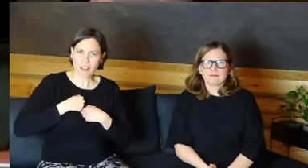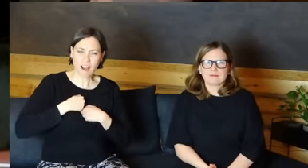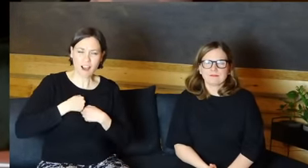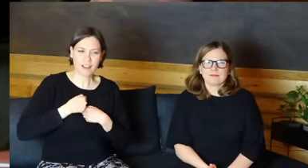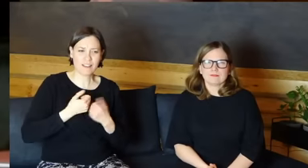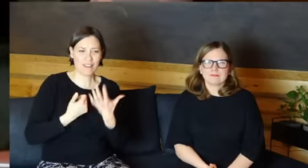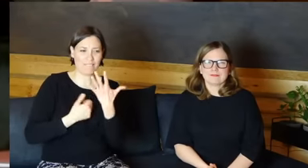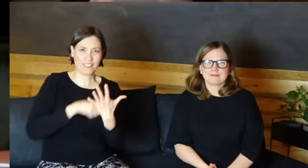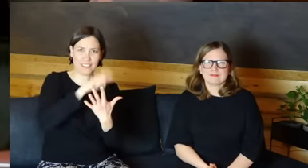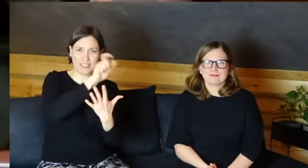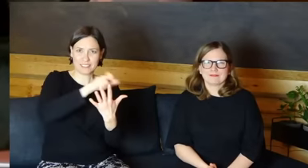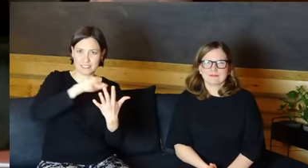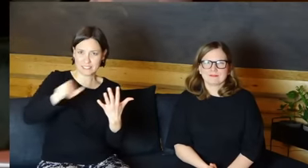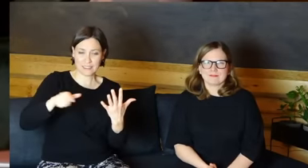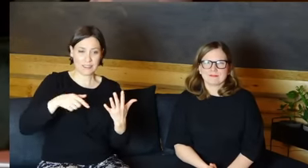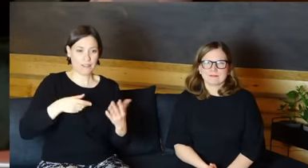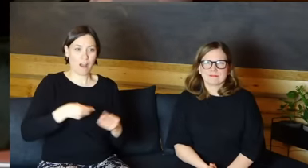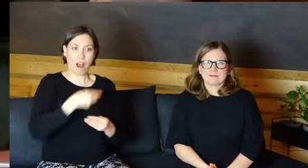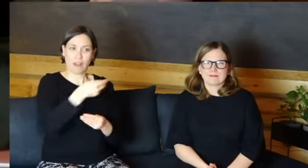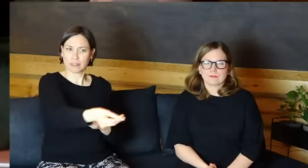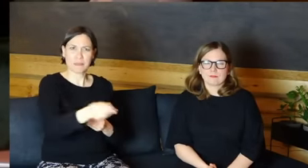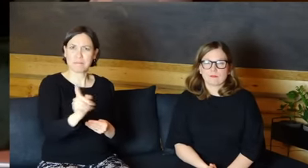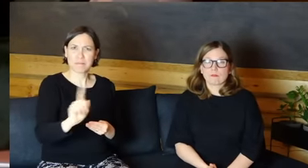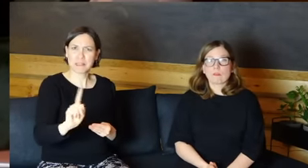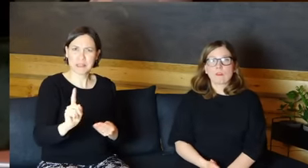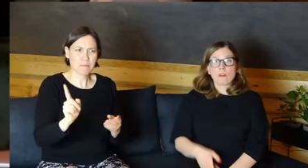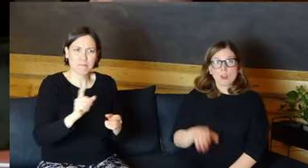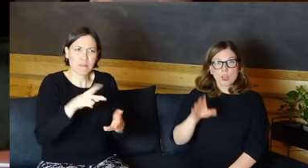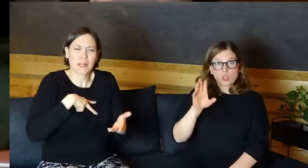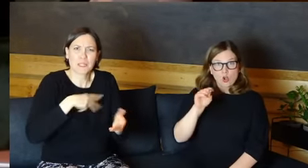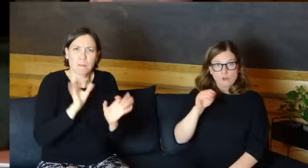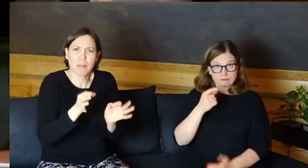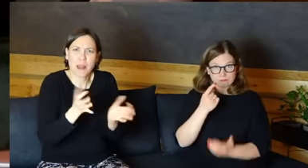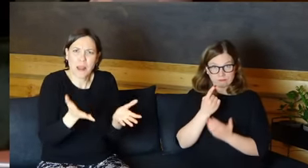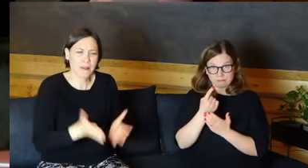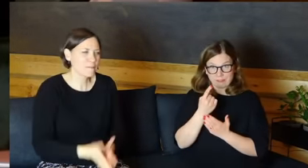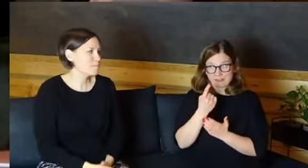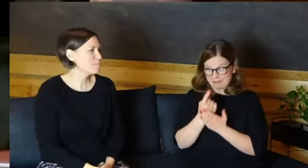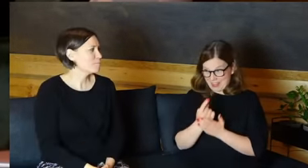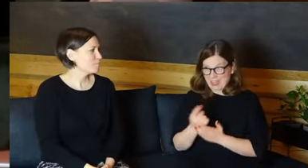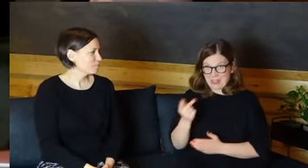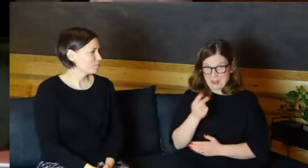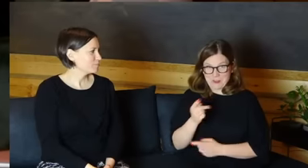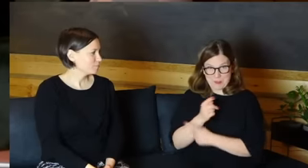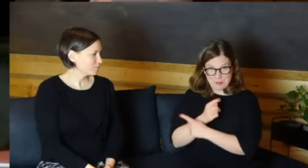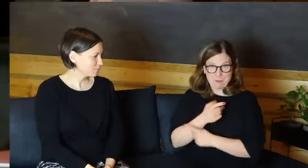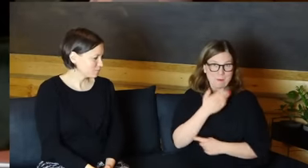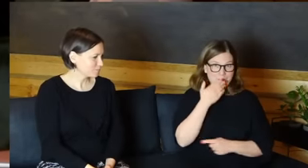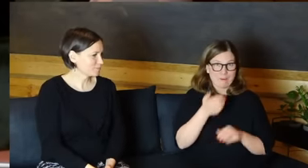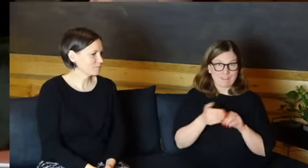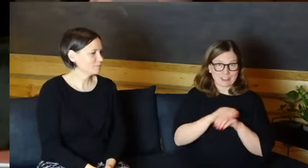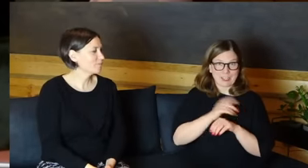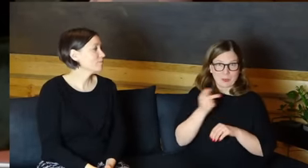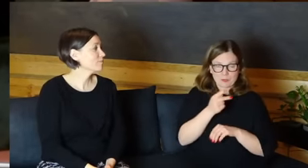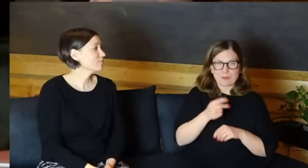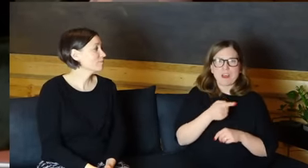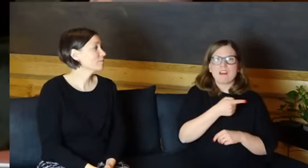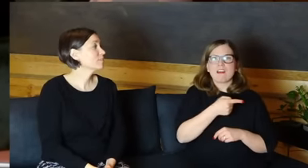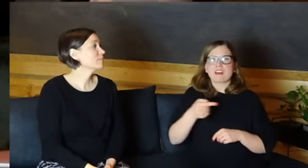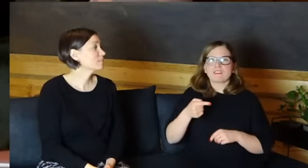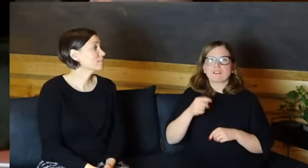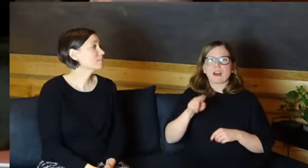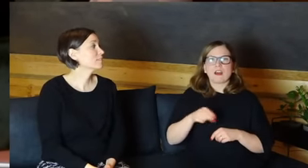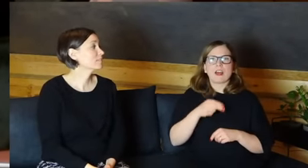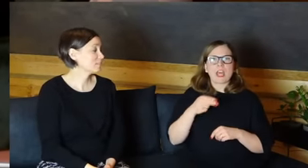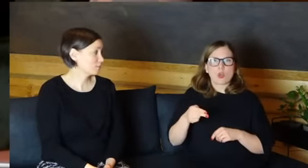viisi henkilöä täältä saavat palkinnoksi? Joo, eli tärkeä juttu, Valtteri, että eli 100 € tulee niin kuin